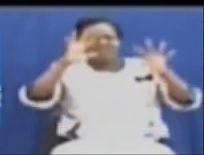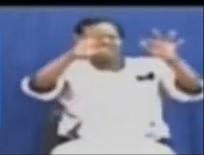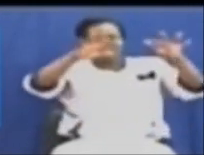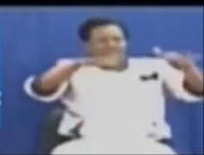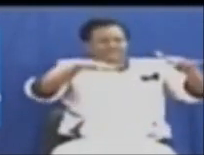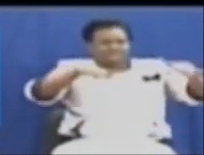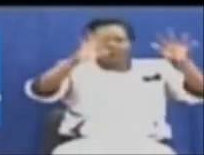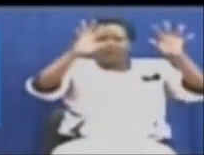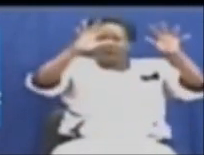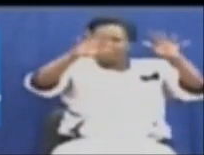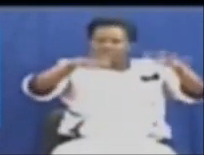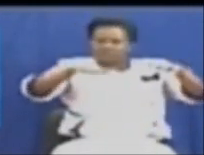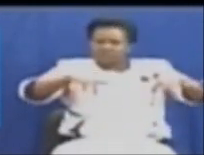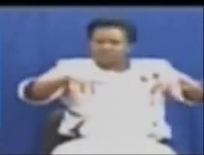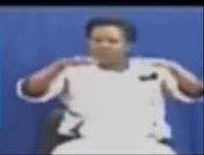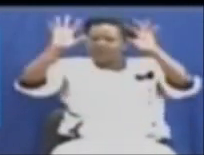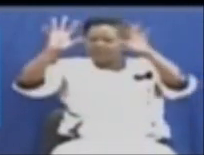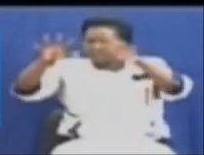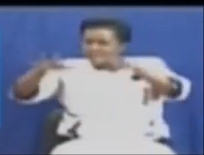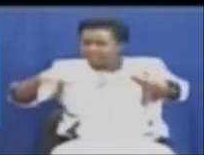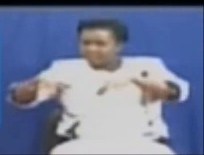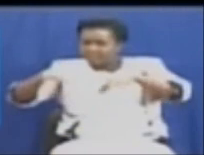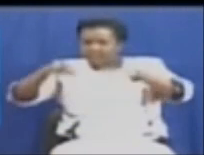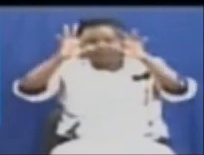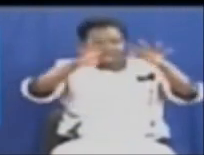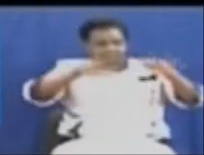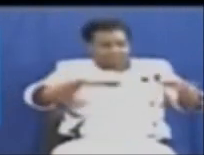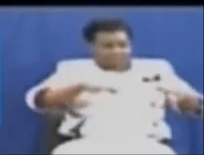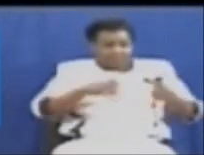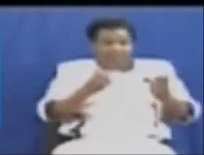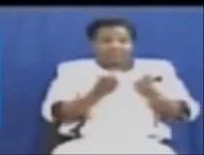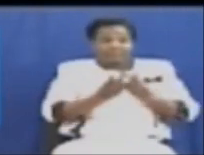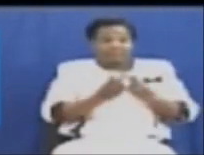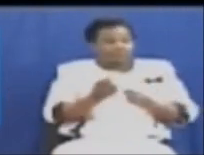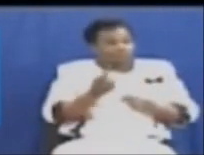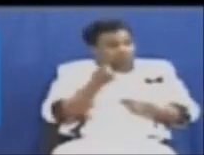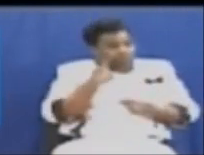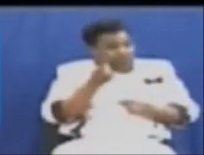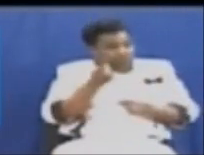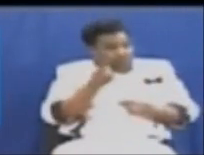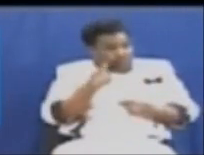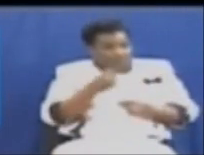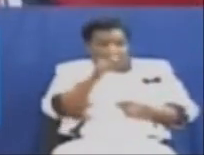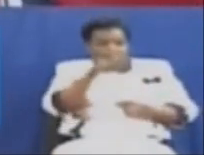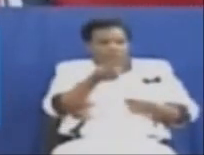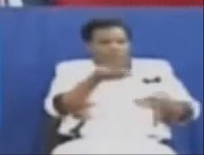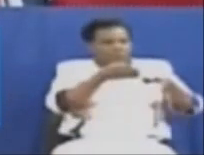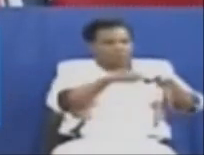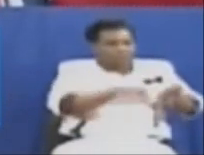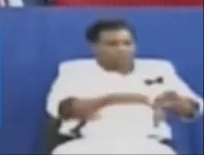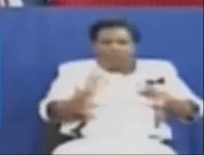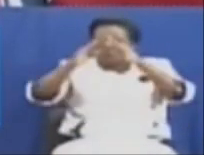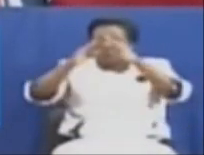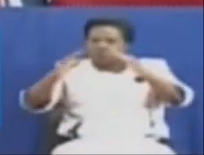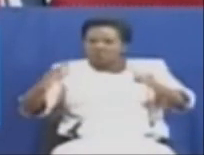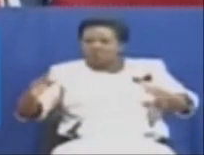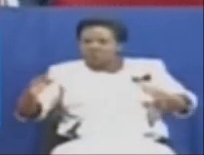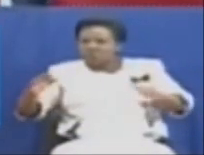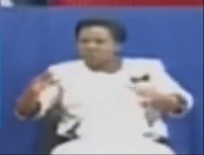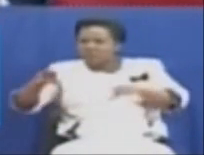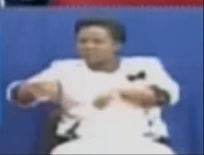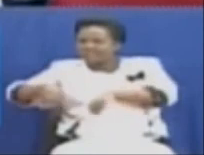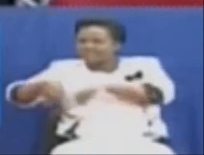Nianze kwa kutoa pole kwa waathirika wote wa mafuriko. Swali langu ni kwamba Mheshimiwa Waziri